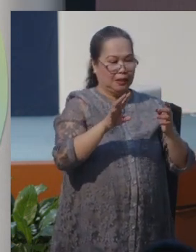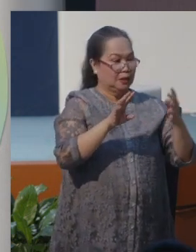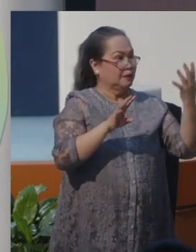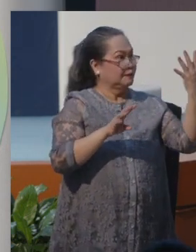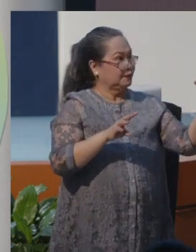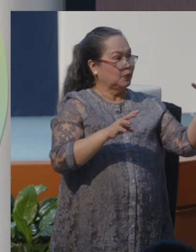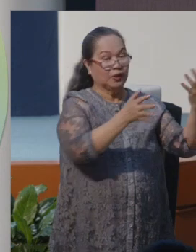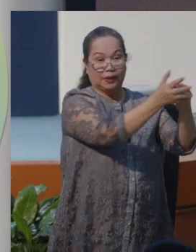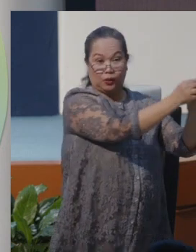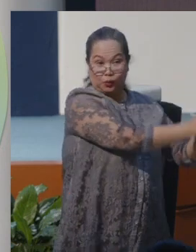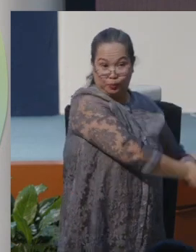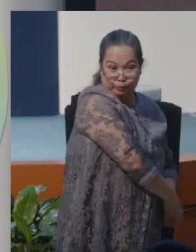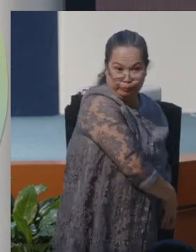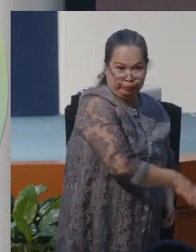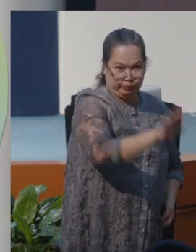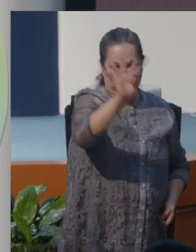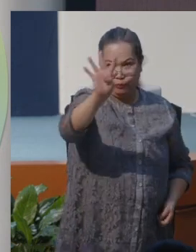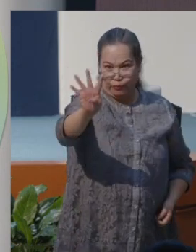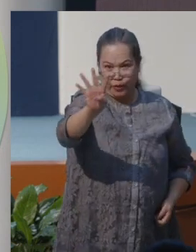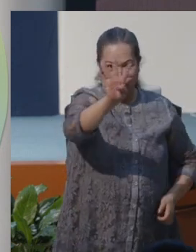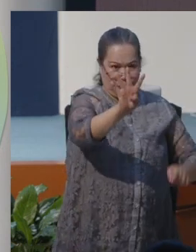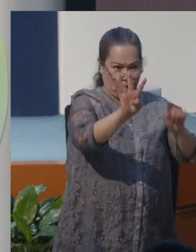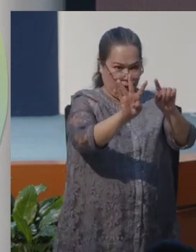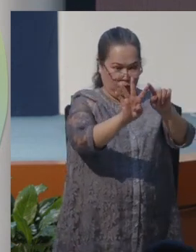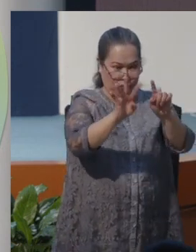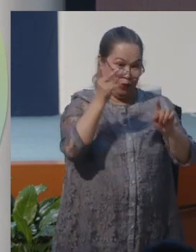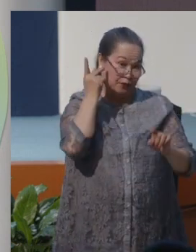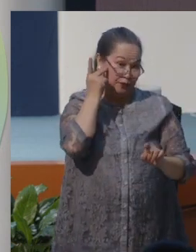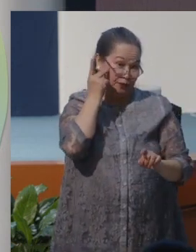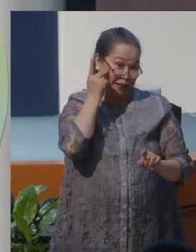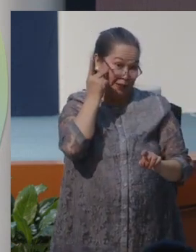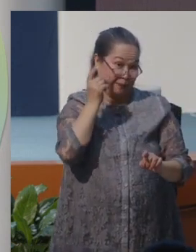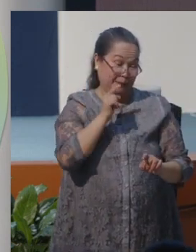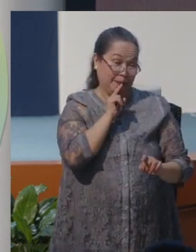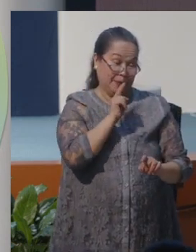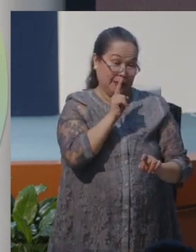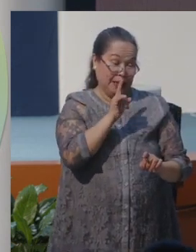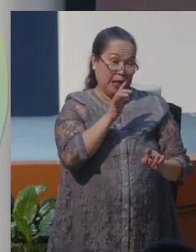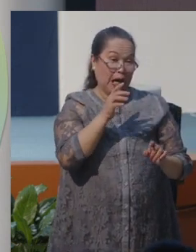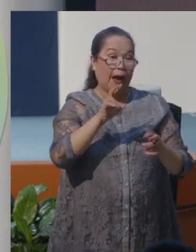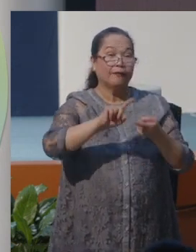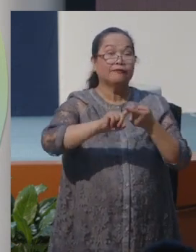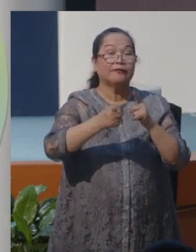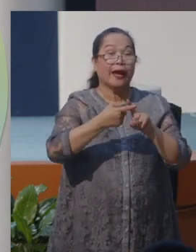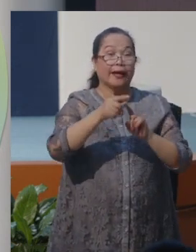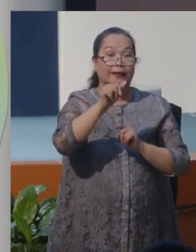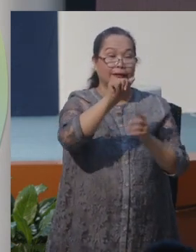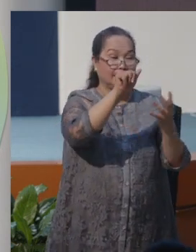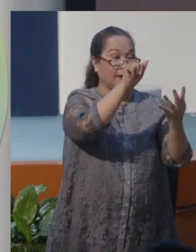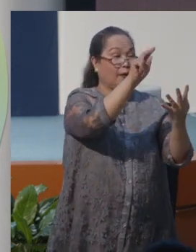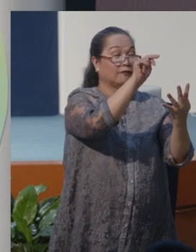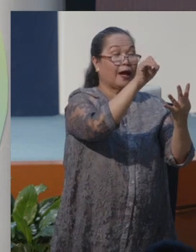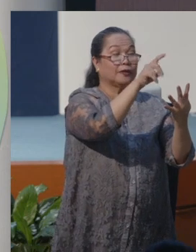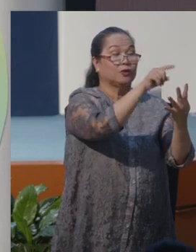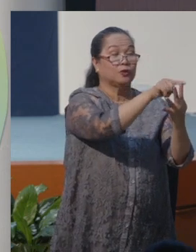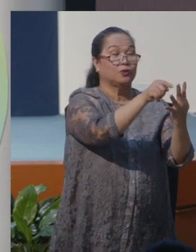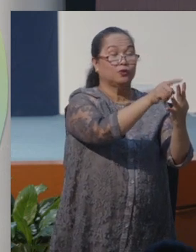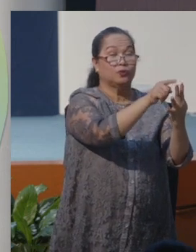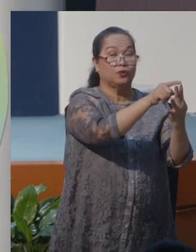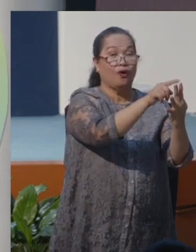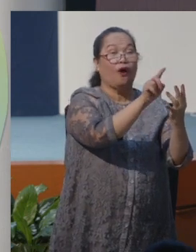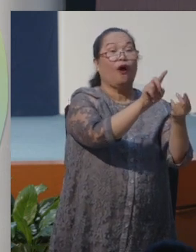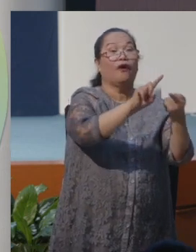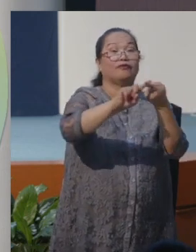John 1:43, siya ay taga Bethsaida, kaibigan ni Andrew at ni Peter. At dinala siya